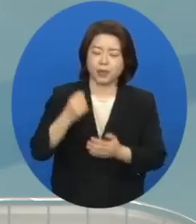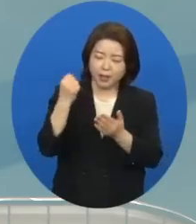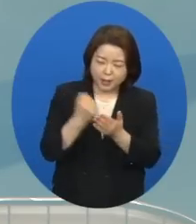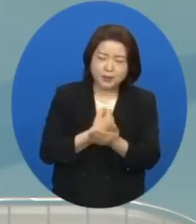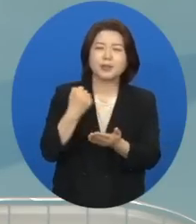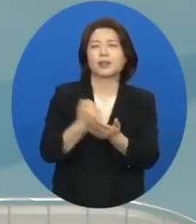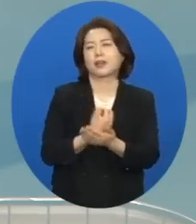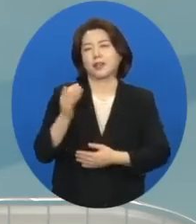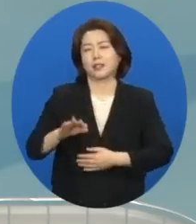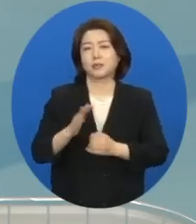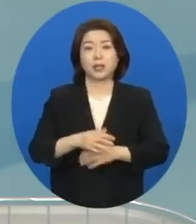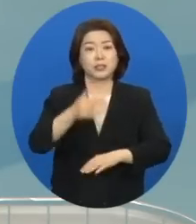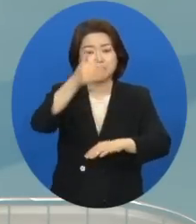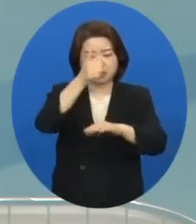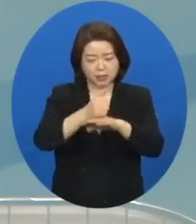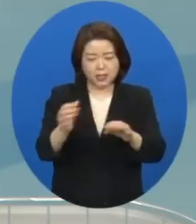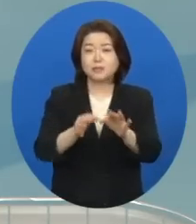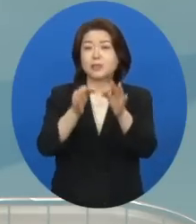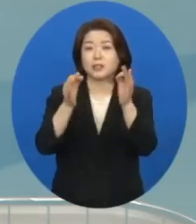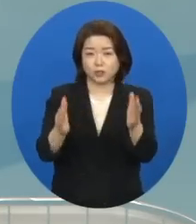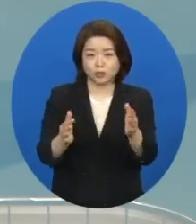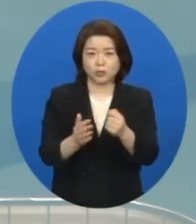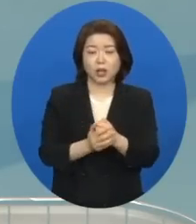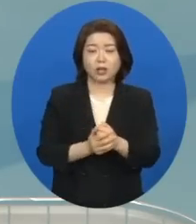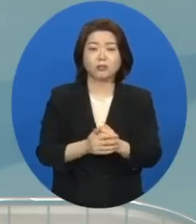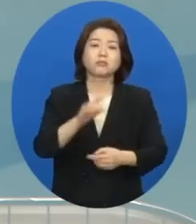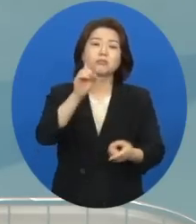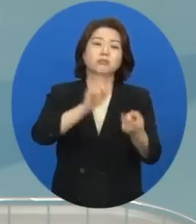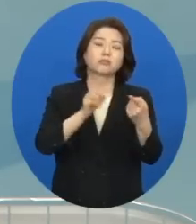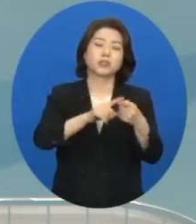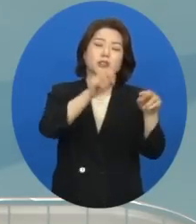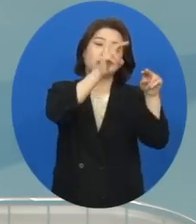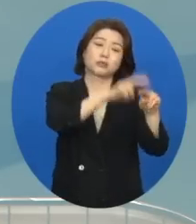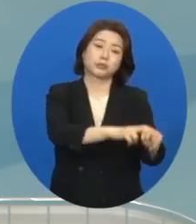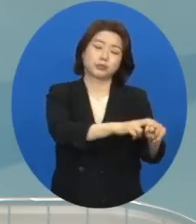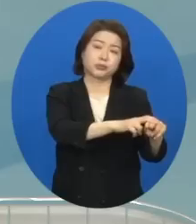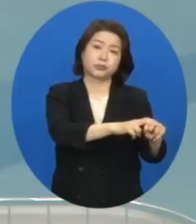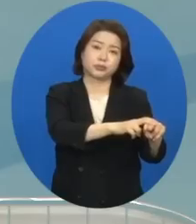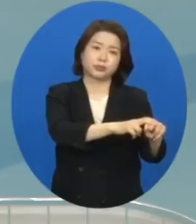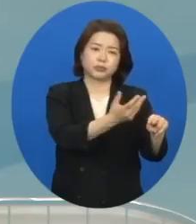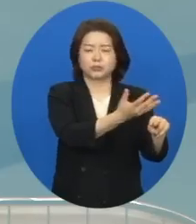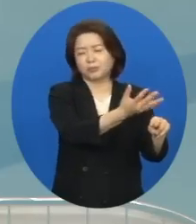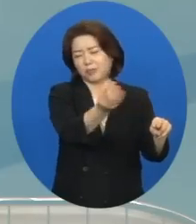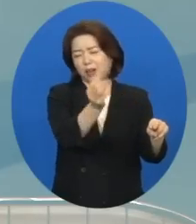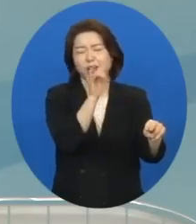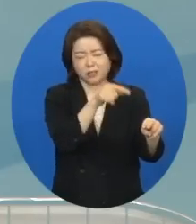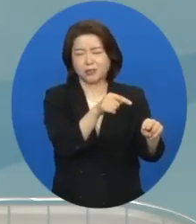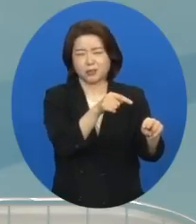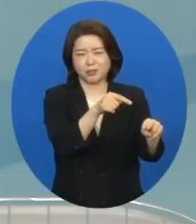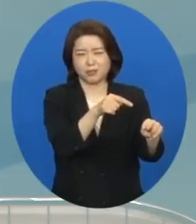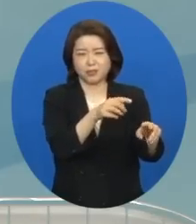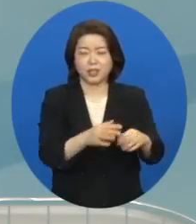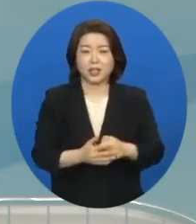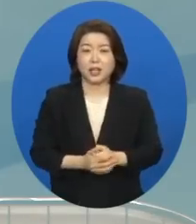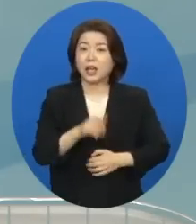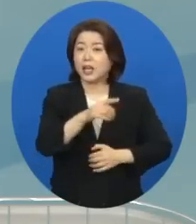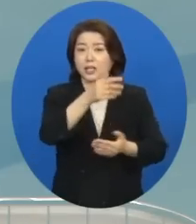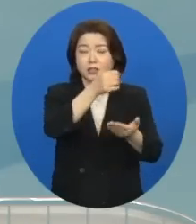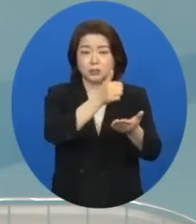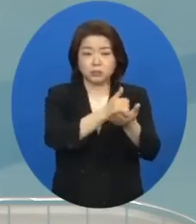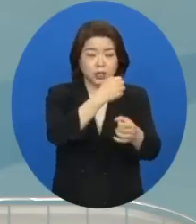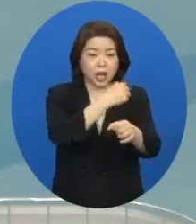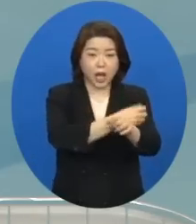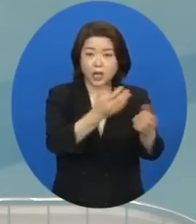안타깝게도 그 마지막 순간에 그냥 앉아 계시는 분들이 있으십니다. 그분이 한